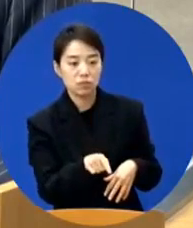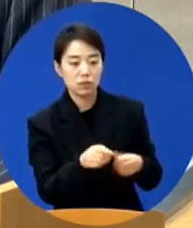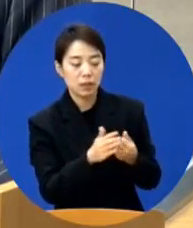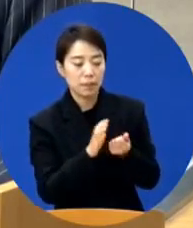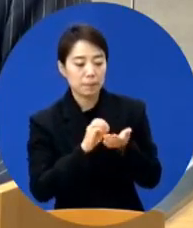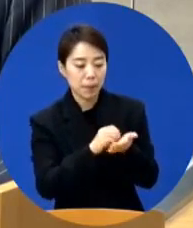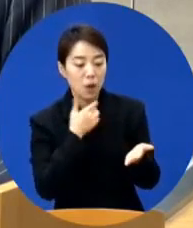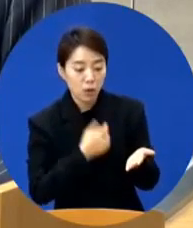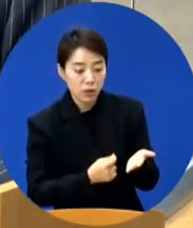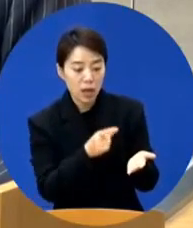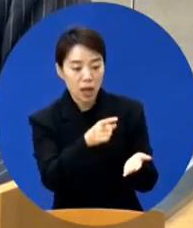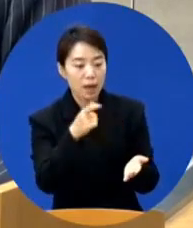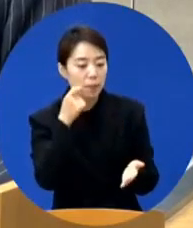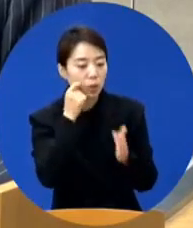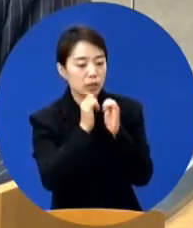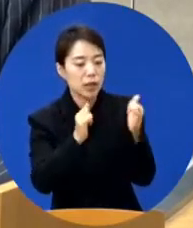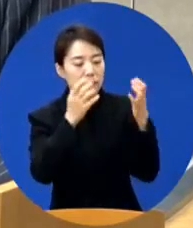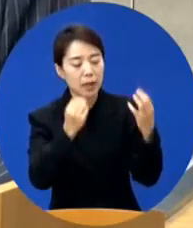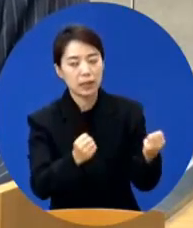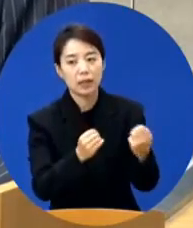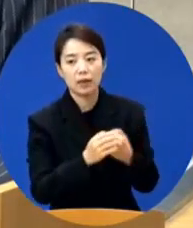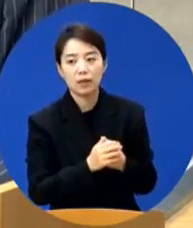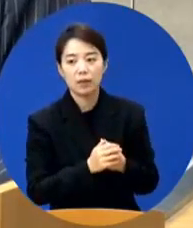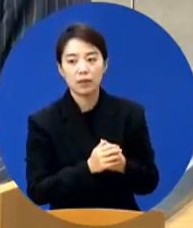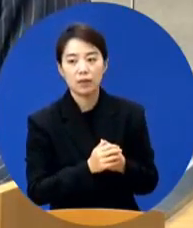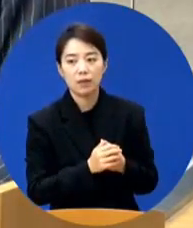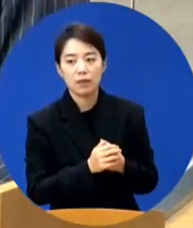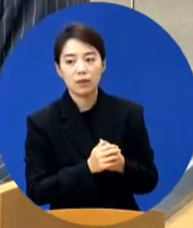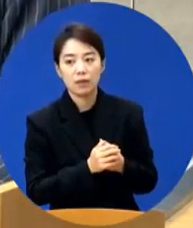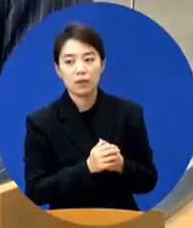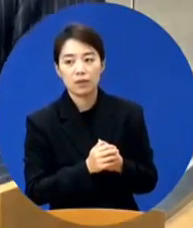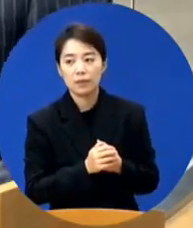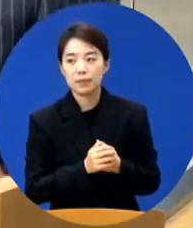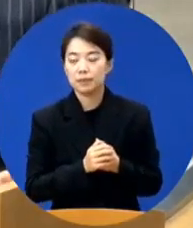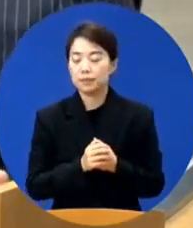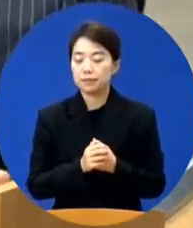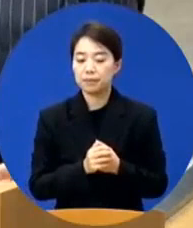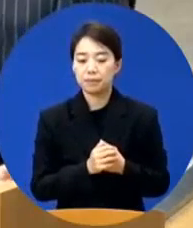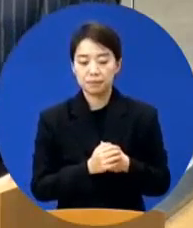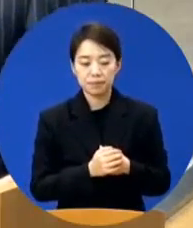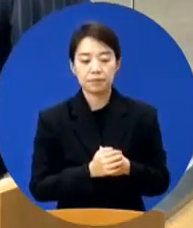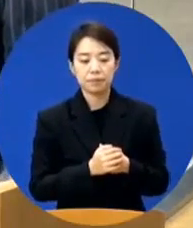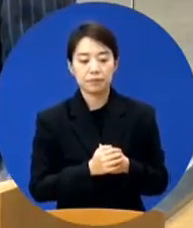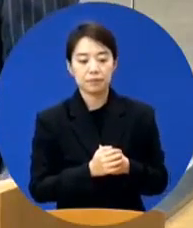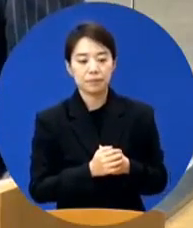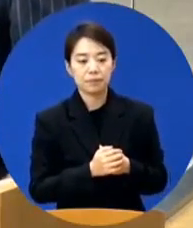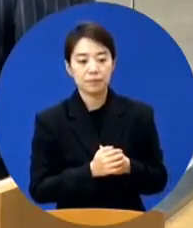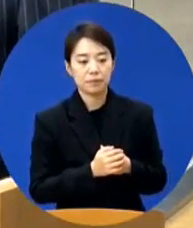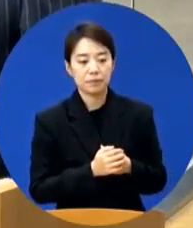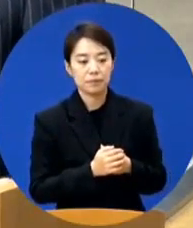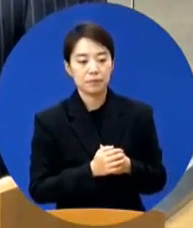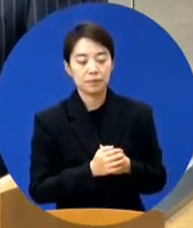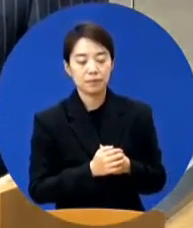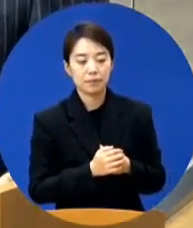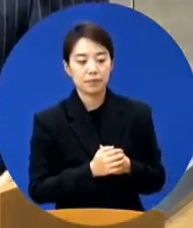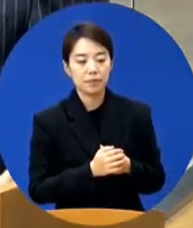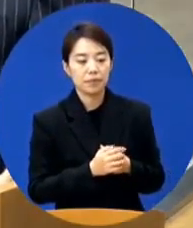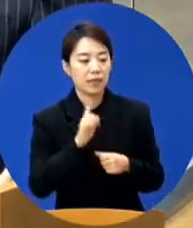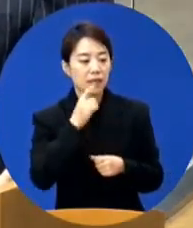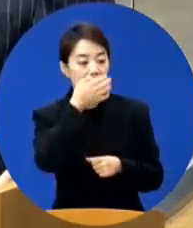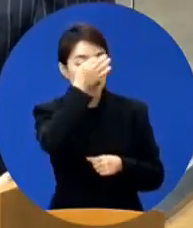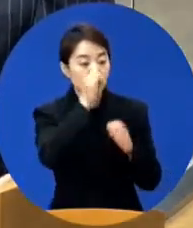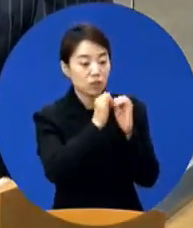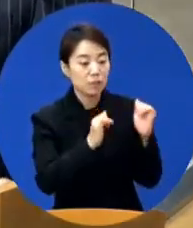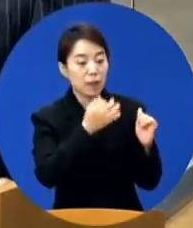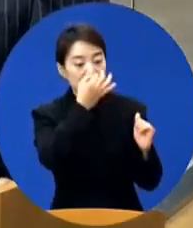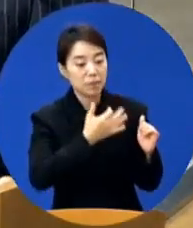하고 싶어도 못하는 예수님들이 굉장히 많습니다. 자, 그러면 지사님, 예수님만 어려운